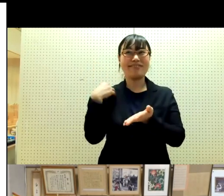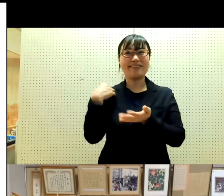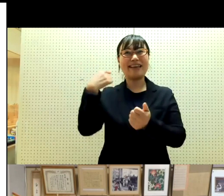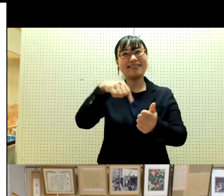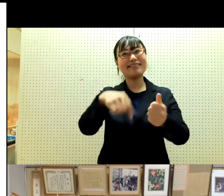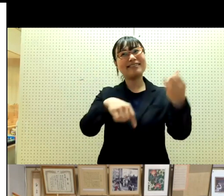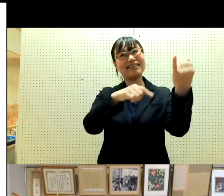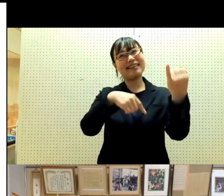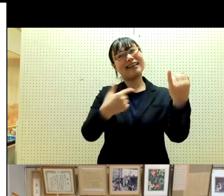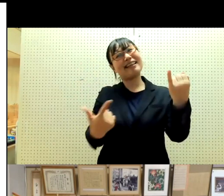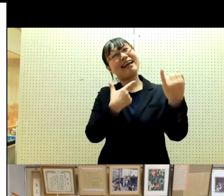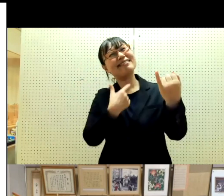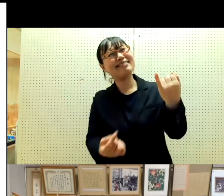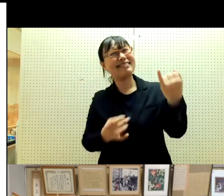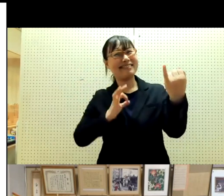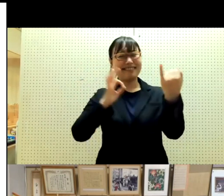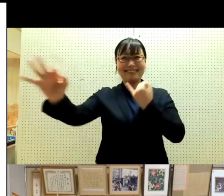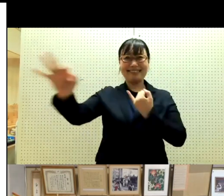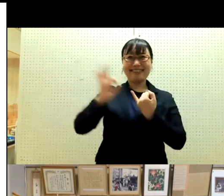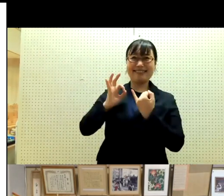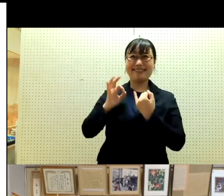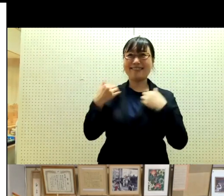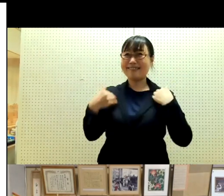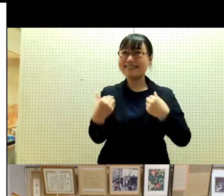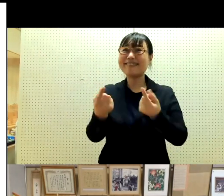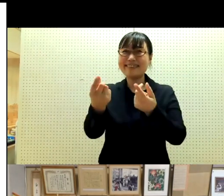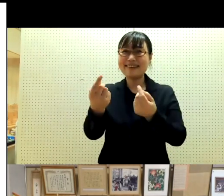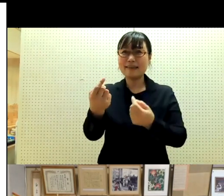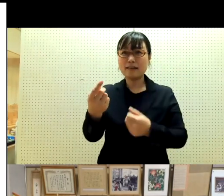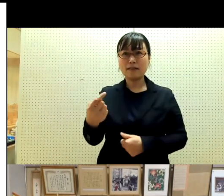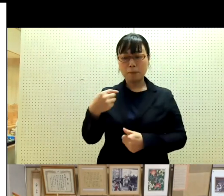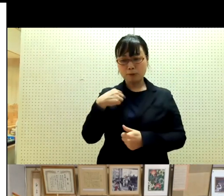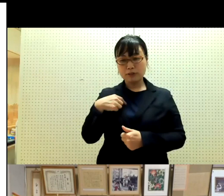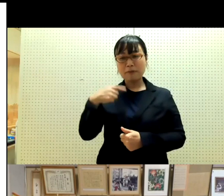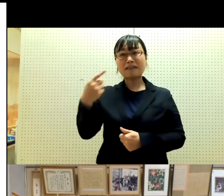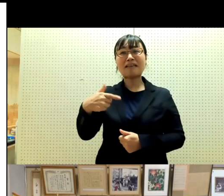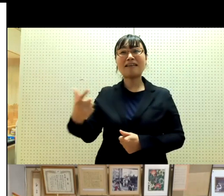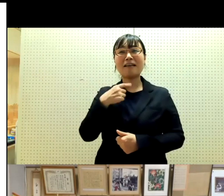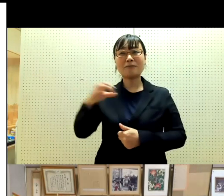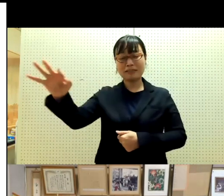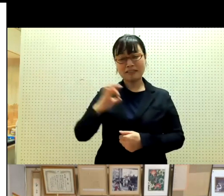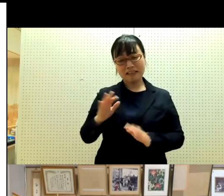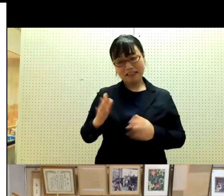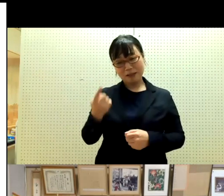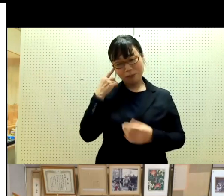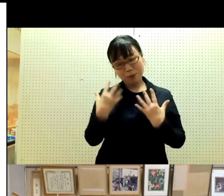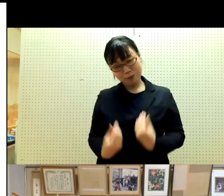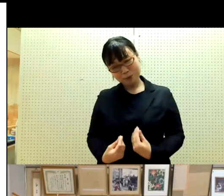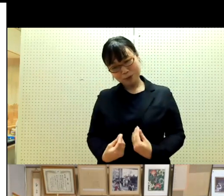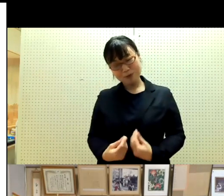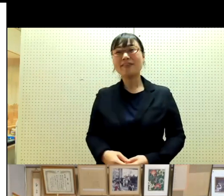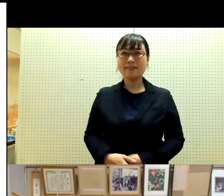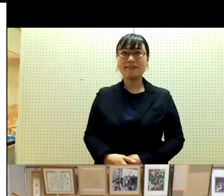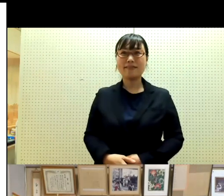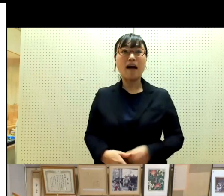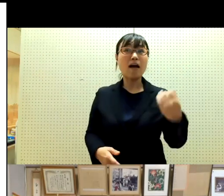っても嬉しいですよね。 はい、 多分僕には来ないと思うんですけど、だいたいこう何往復ぐらいやり